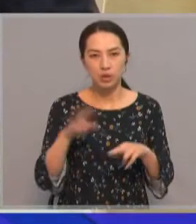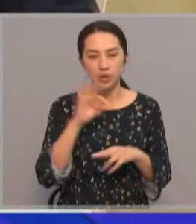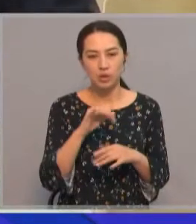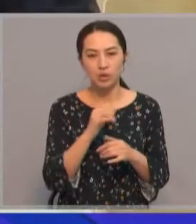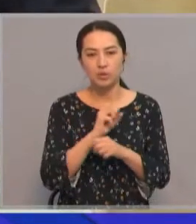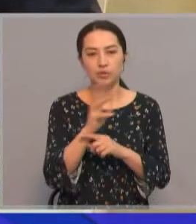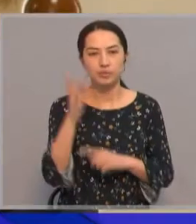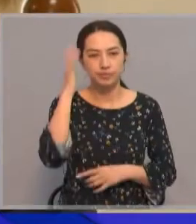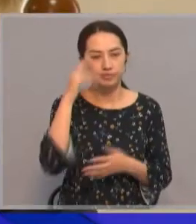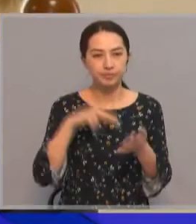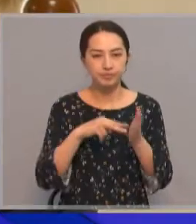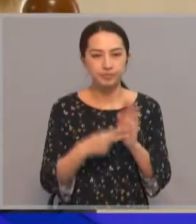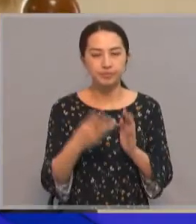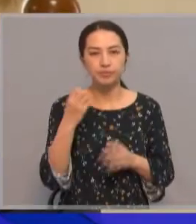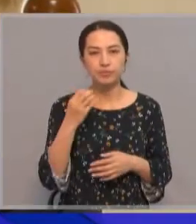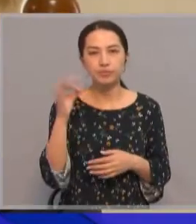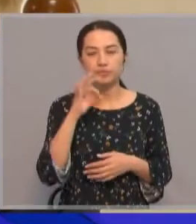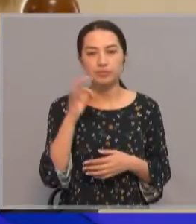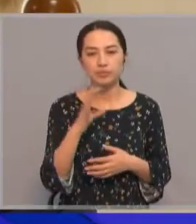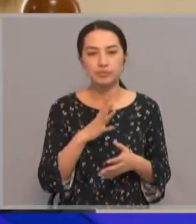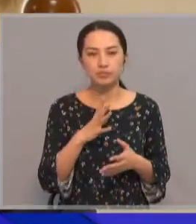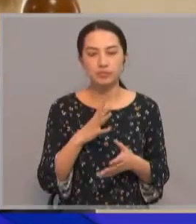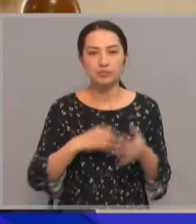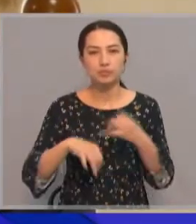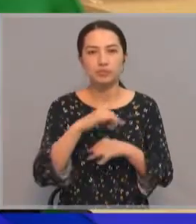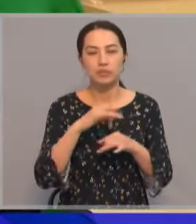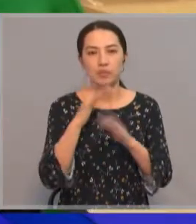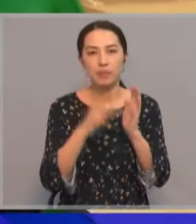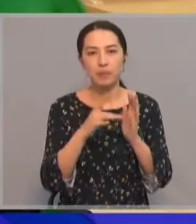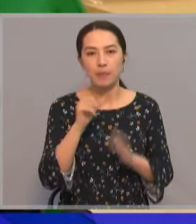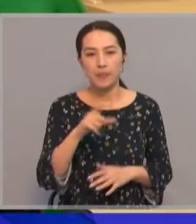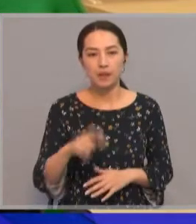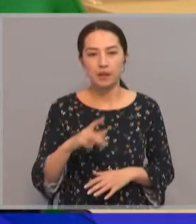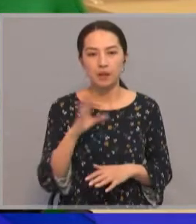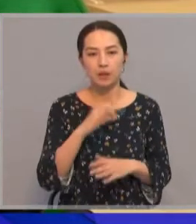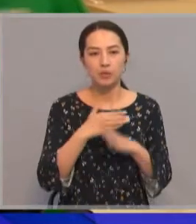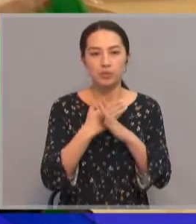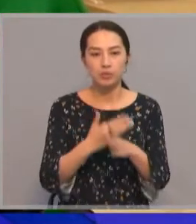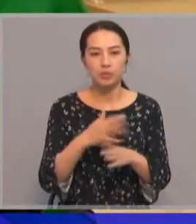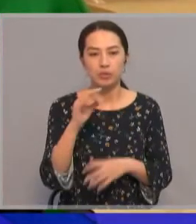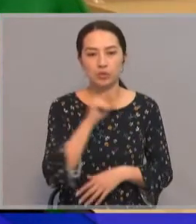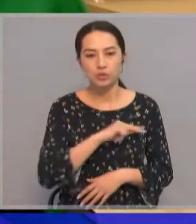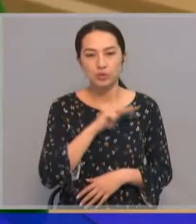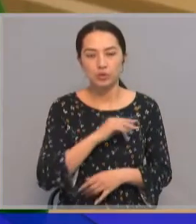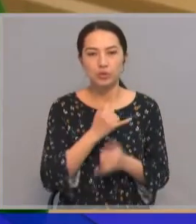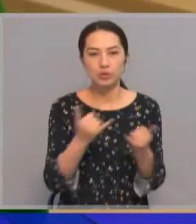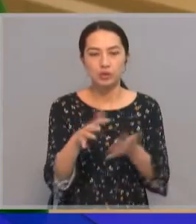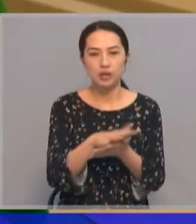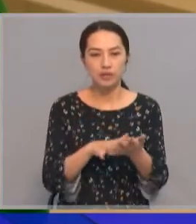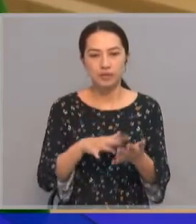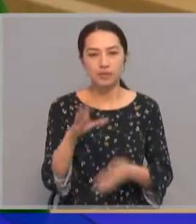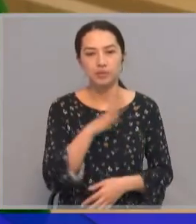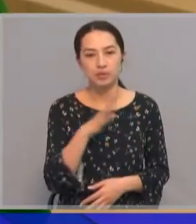қамту жоспарланып отыр. Қоғамдық қабылдау барысында қала тұрғындары сондай-ақ әлеуметтік көмек пен жұмыспен қамту өтініштерін